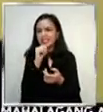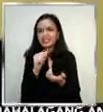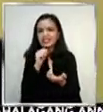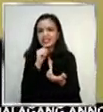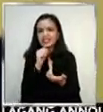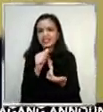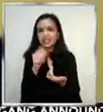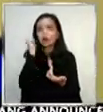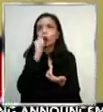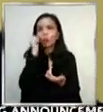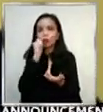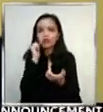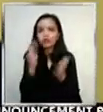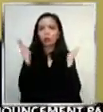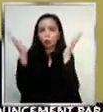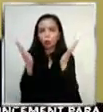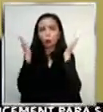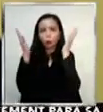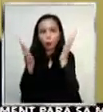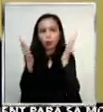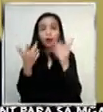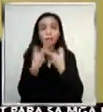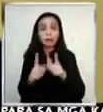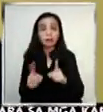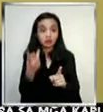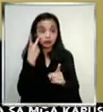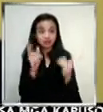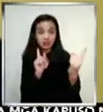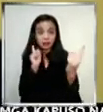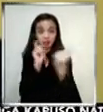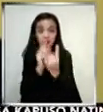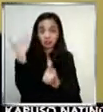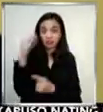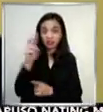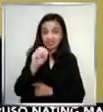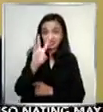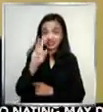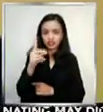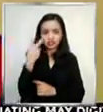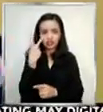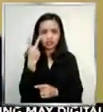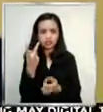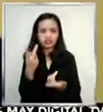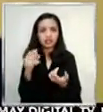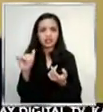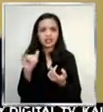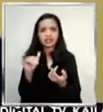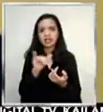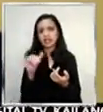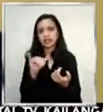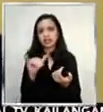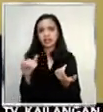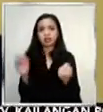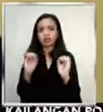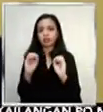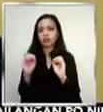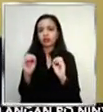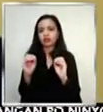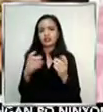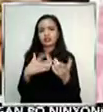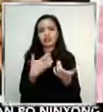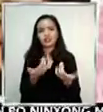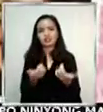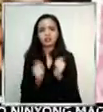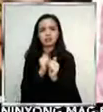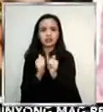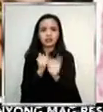in everyday talaga. Mm-hmm. Pero nung nakita kami nung time na yon, it's like not a day went by. Yeah. Oh, it's like we were just picking